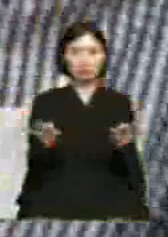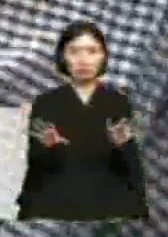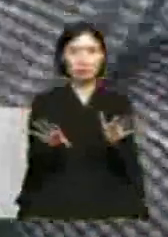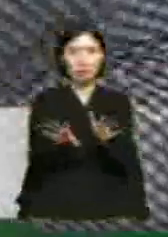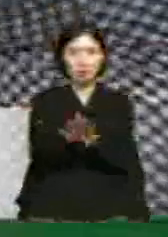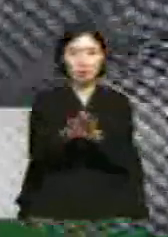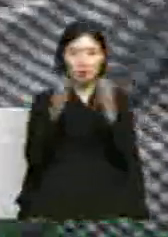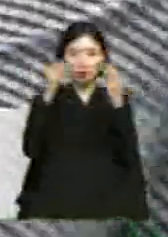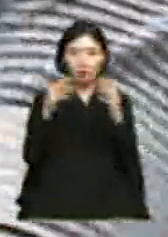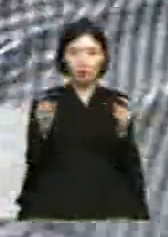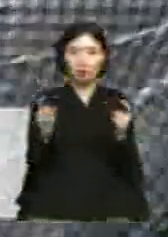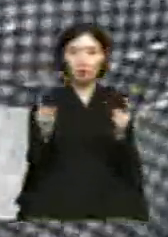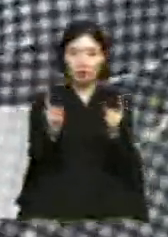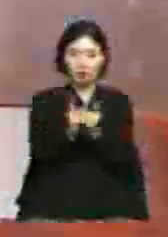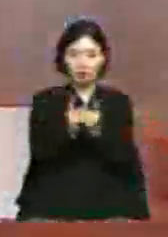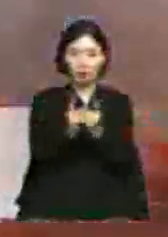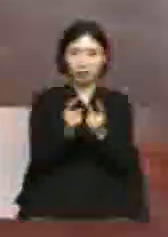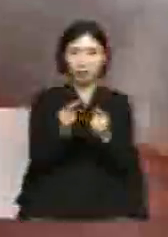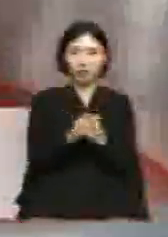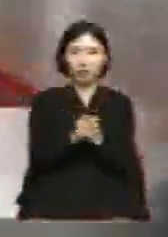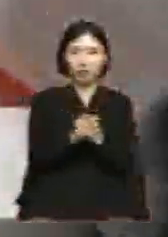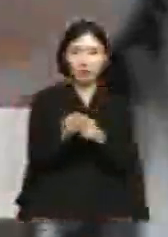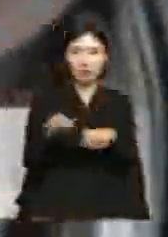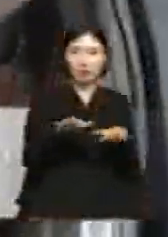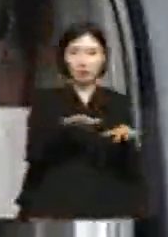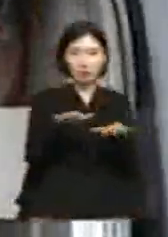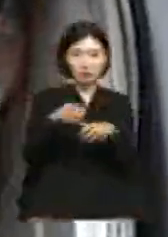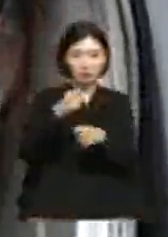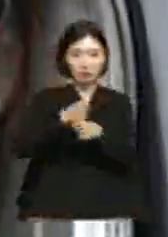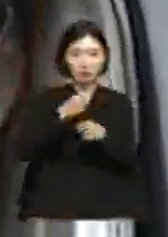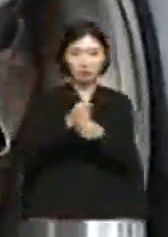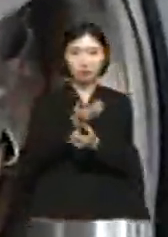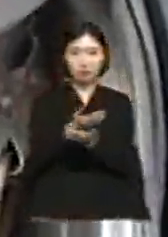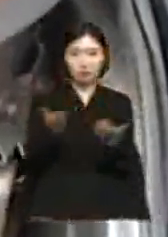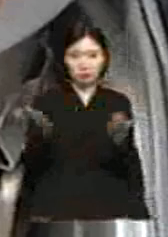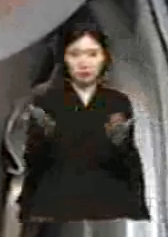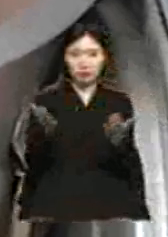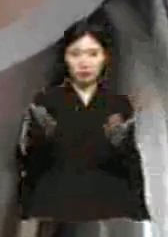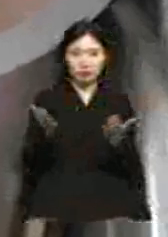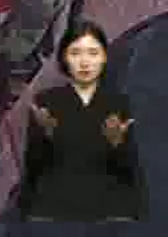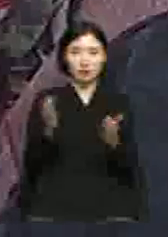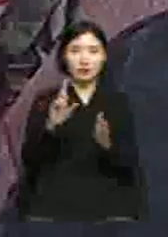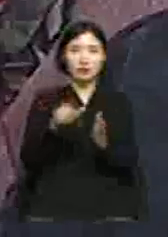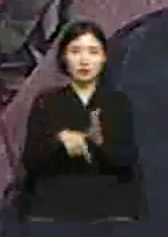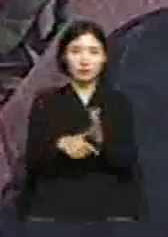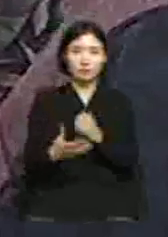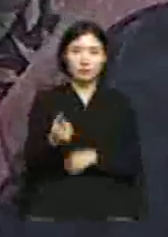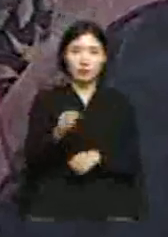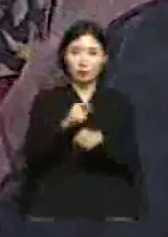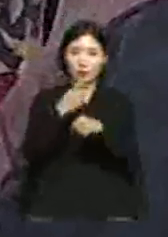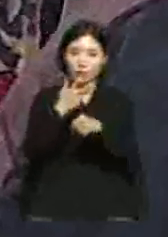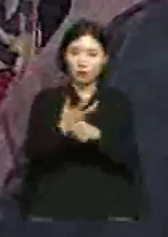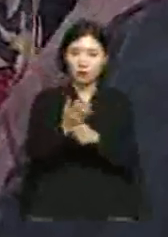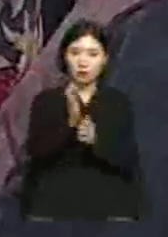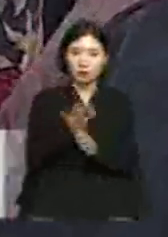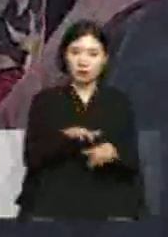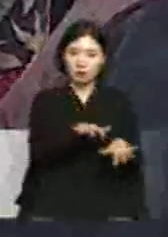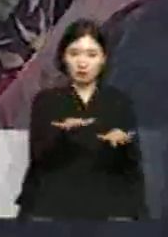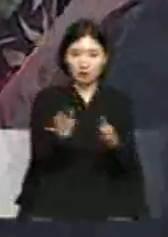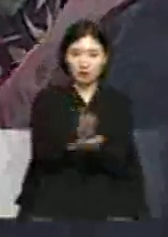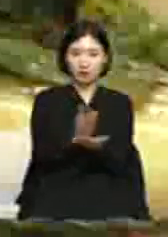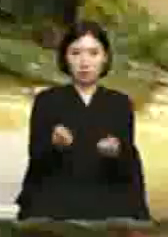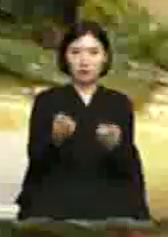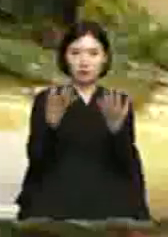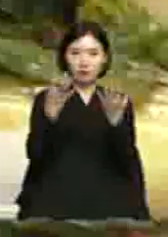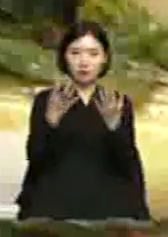이웃들이 반찬 걱정을 덜 수 있도록 김치를 만들어 나누는 자리가 마련됐습니다. 수년간 김장 나눔 행사를